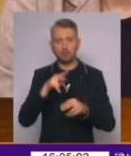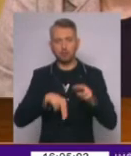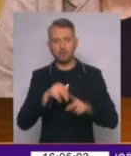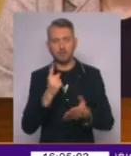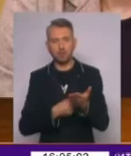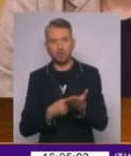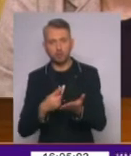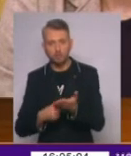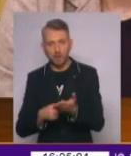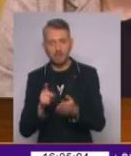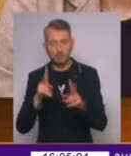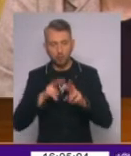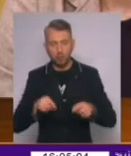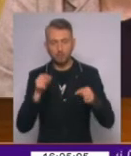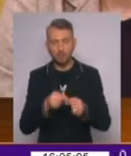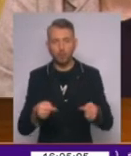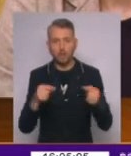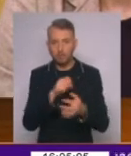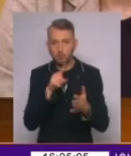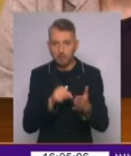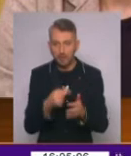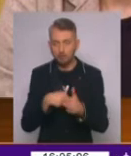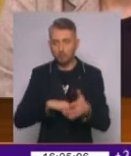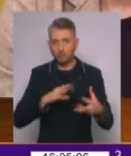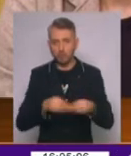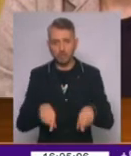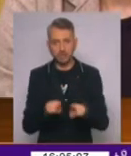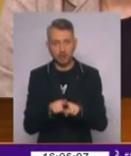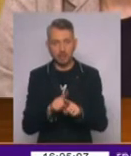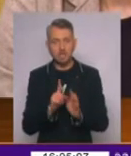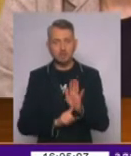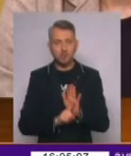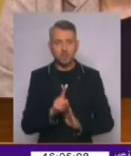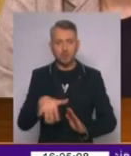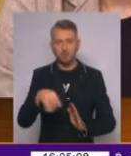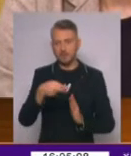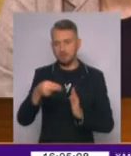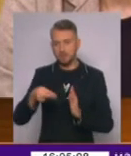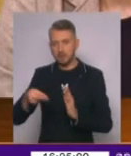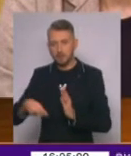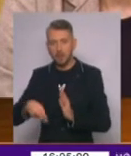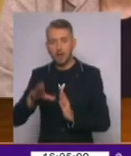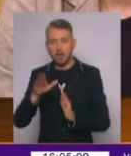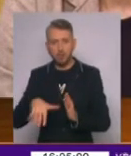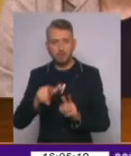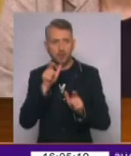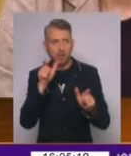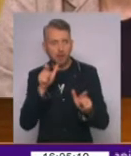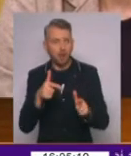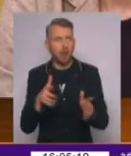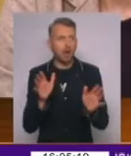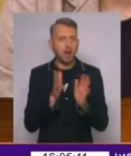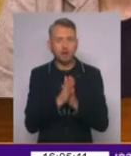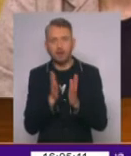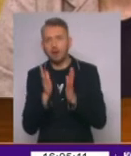з розглядом цього конкретного питання. Тому що виходить так. Спочатку всі підписують, а потім всі кричать,